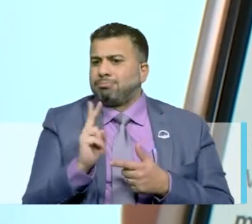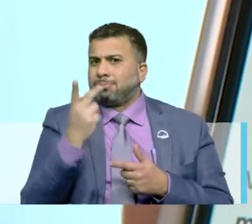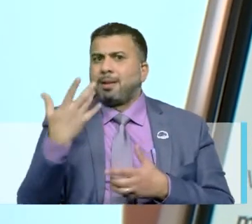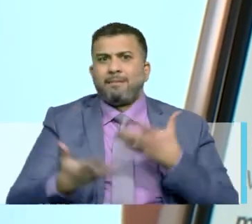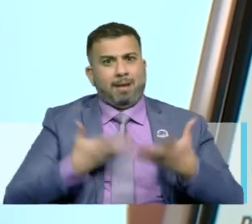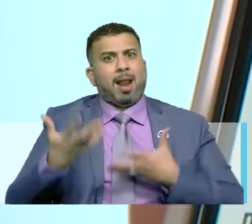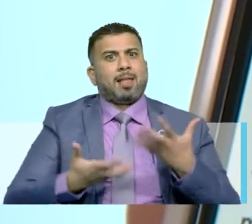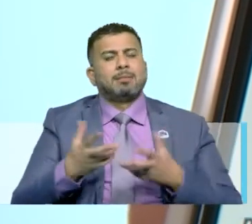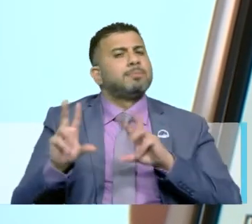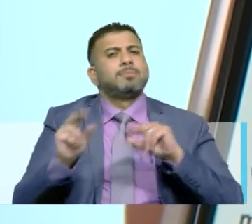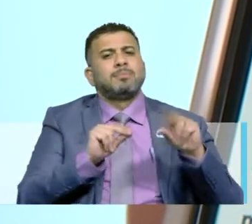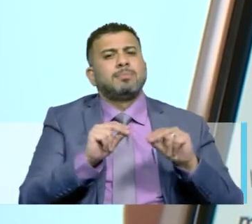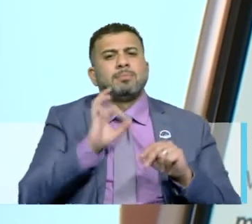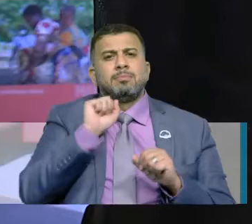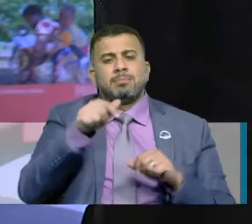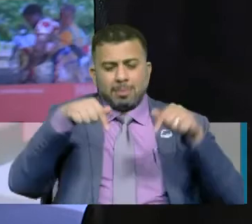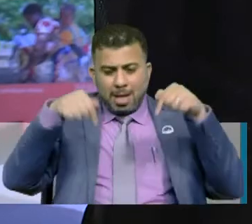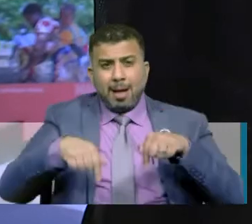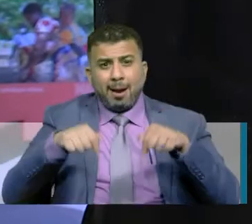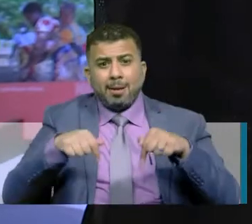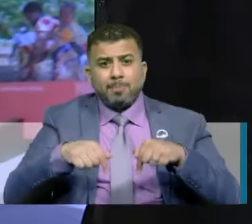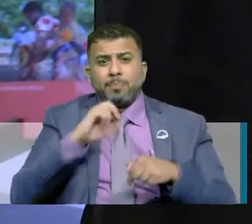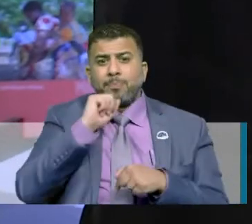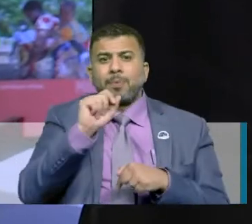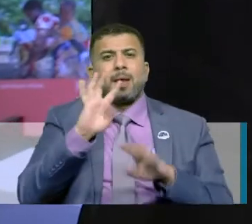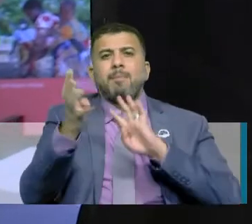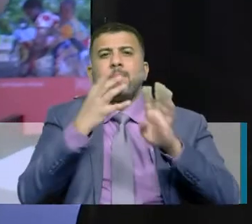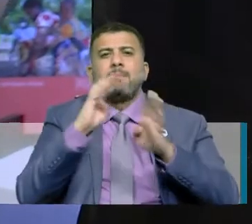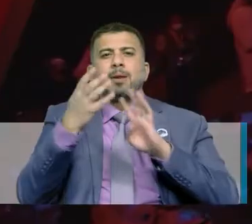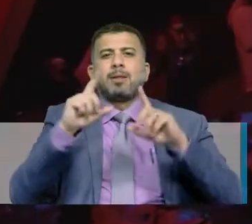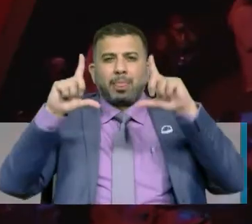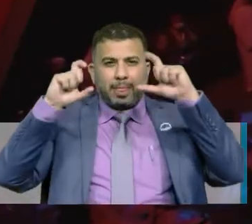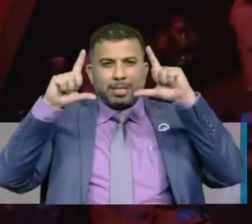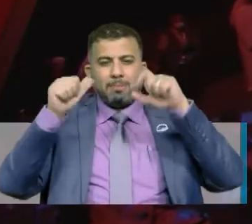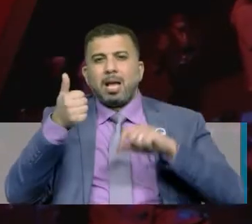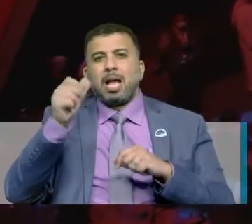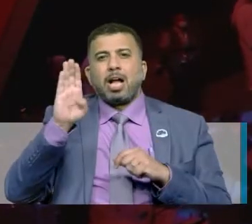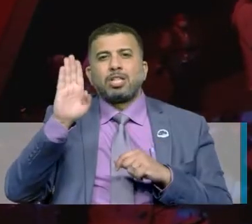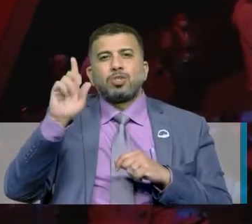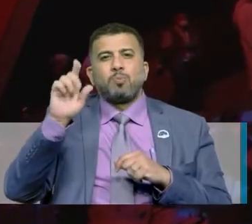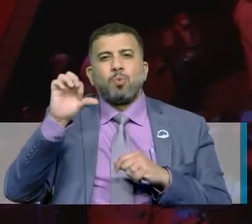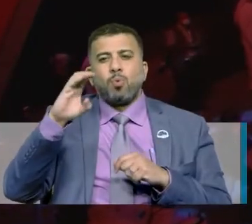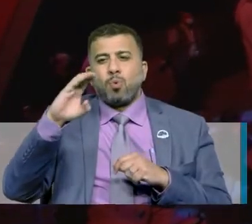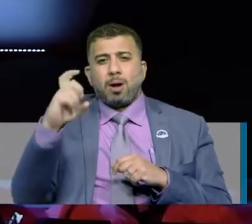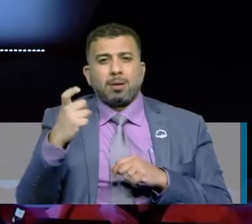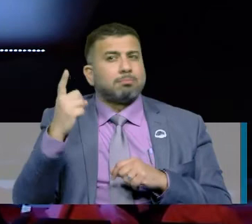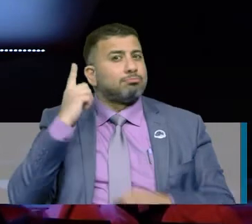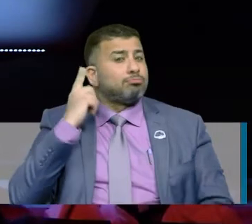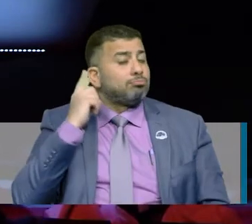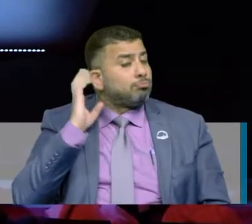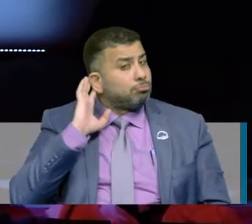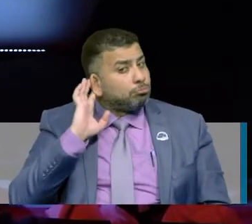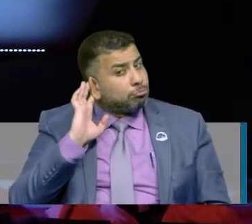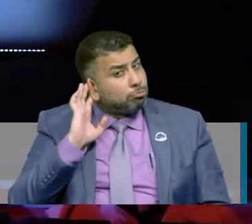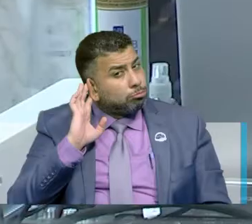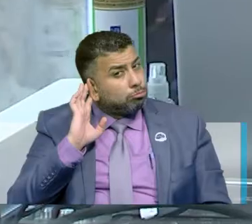والفعاليات كالفعالية التي تقام حالياً وهي المهرجان الدولي للتصوير إكسبوجر، فالمستمع